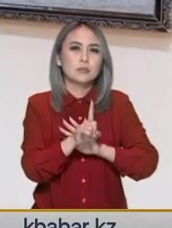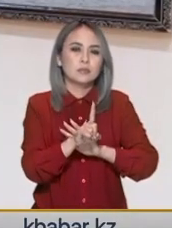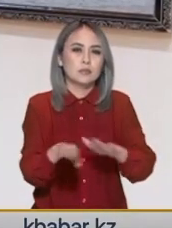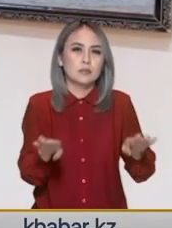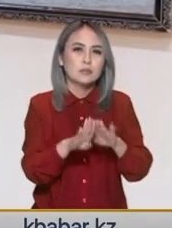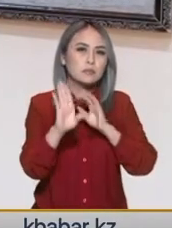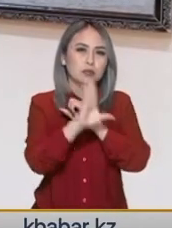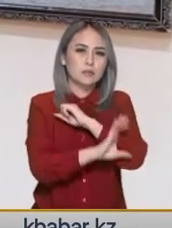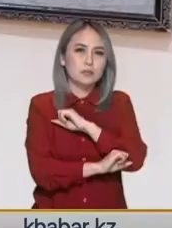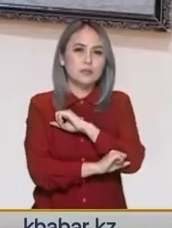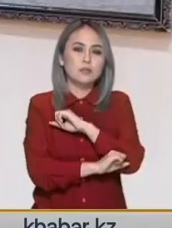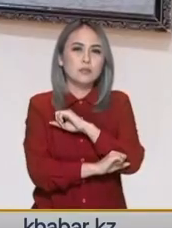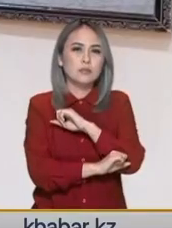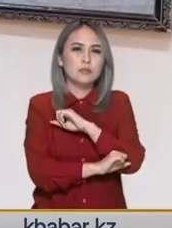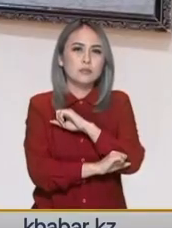осы соңғы